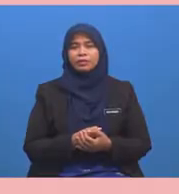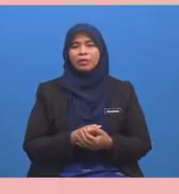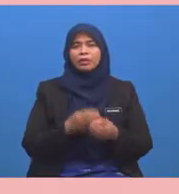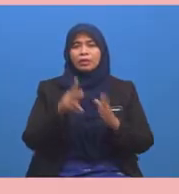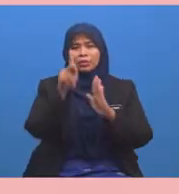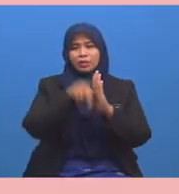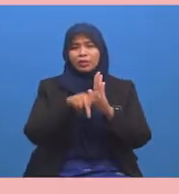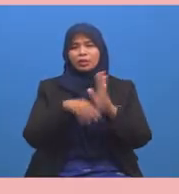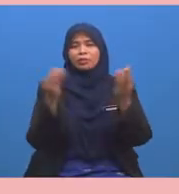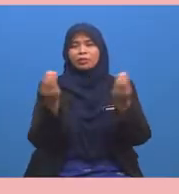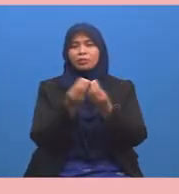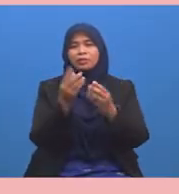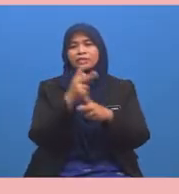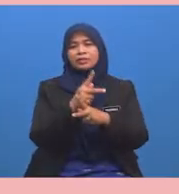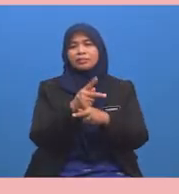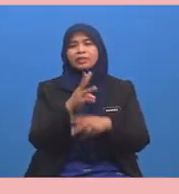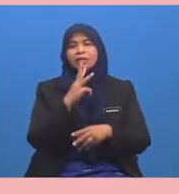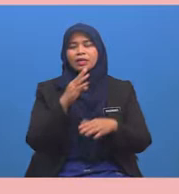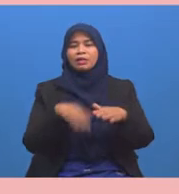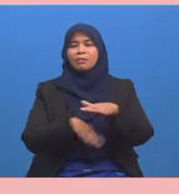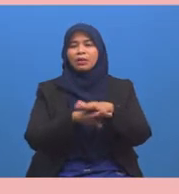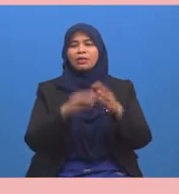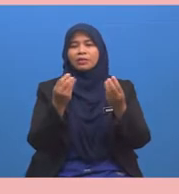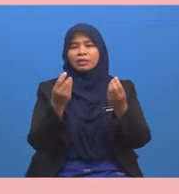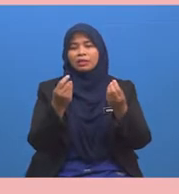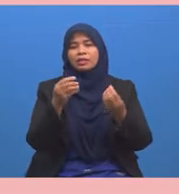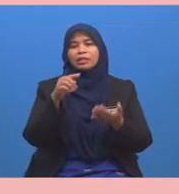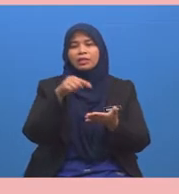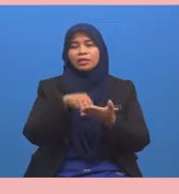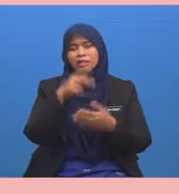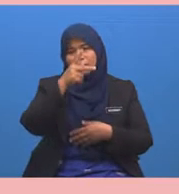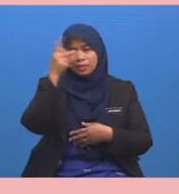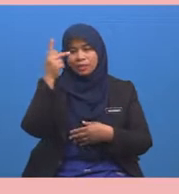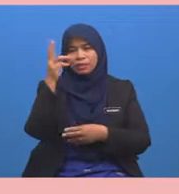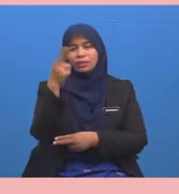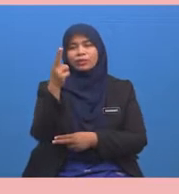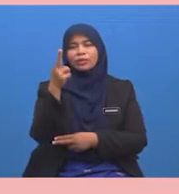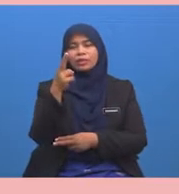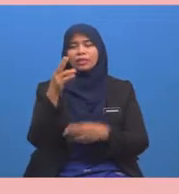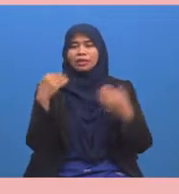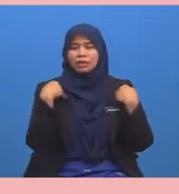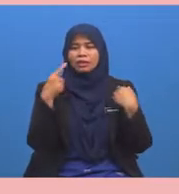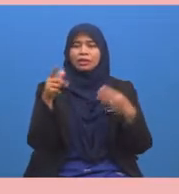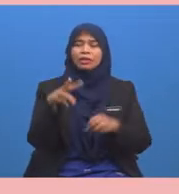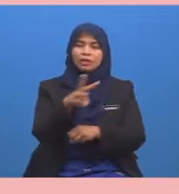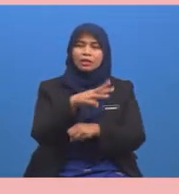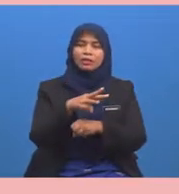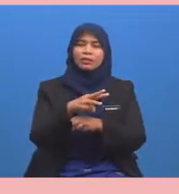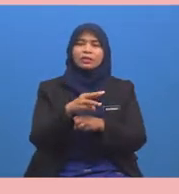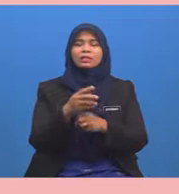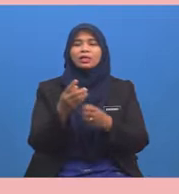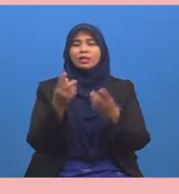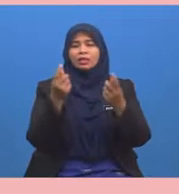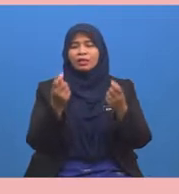pertama, mengurangkan jumlah simpanan air bawah tanah. Hal ini demikian kerana hutan merupakan kawasan